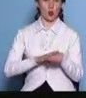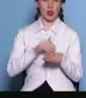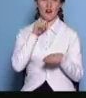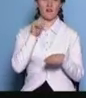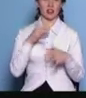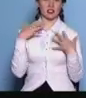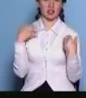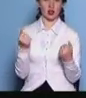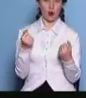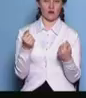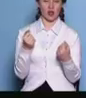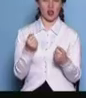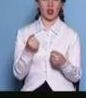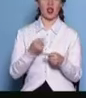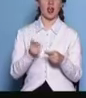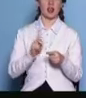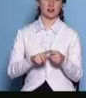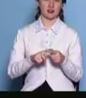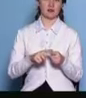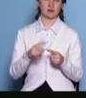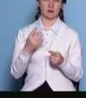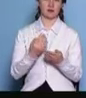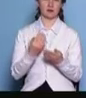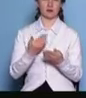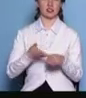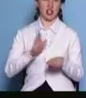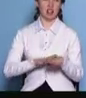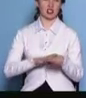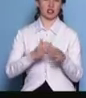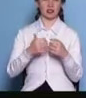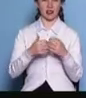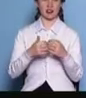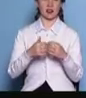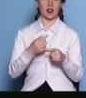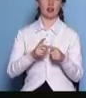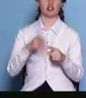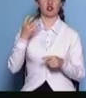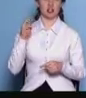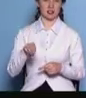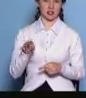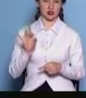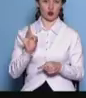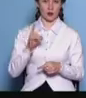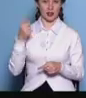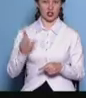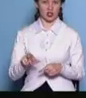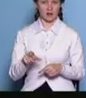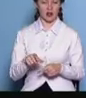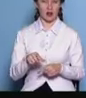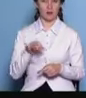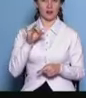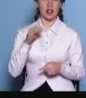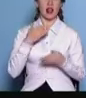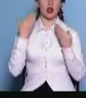расчета степени тяжести вреда, тяжкий вред или вред средней тяжести 400 тысяч рублей на человека, легкий